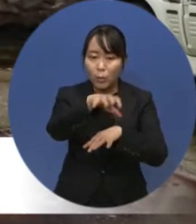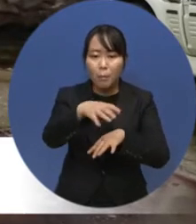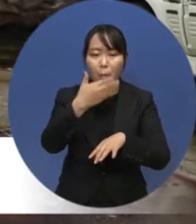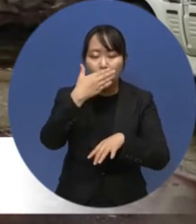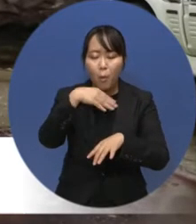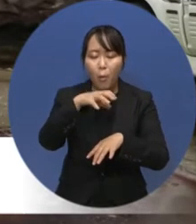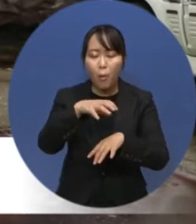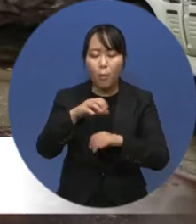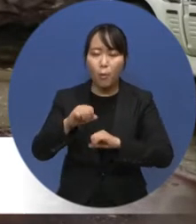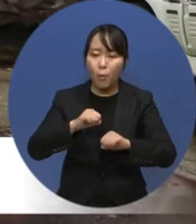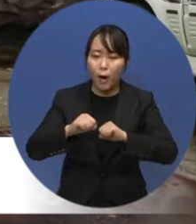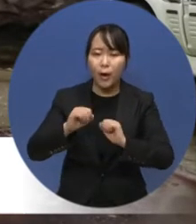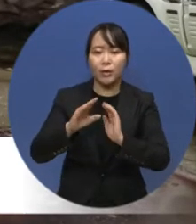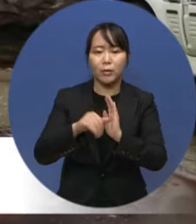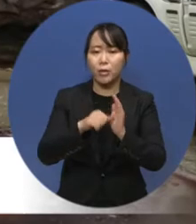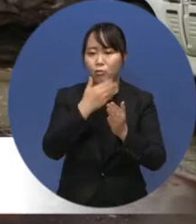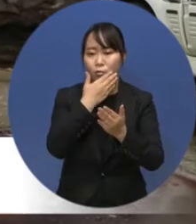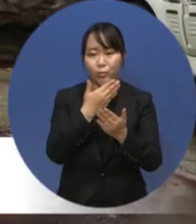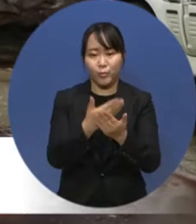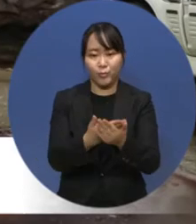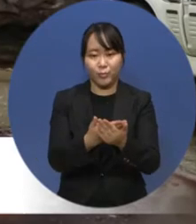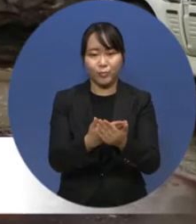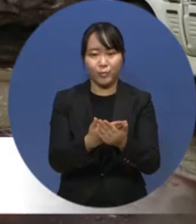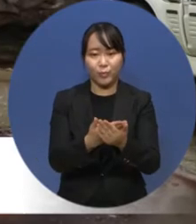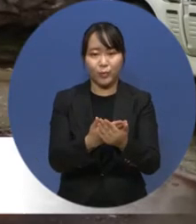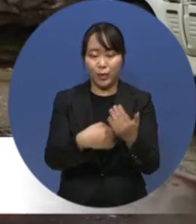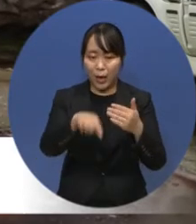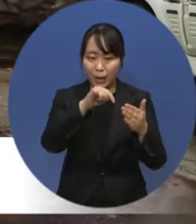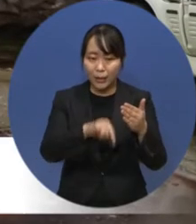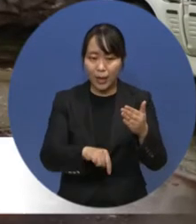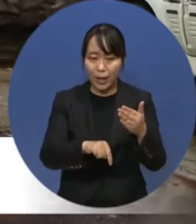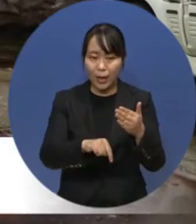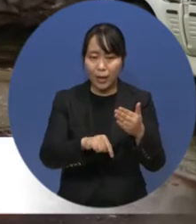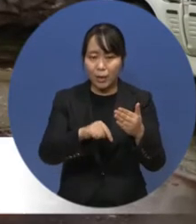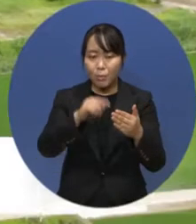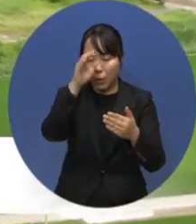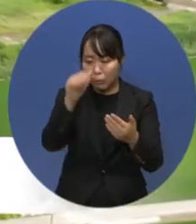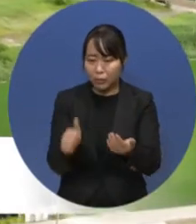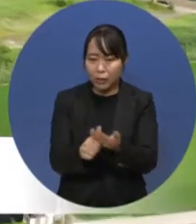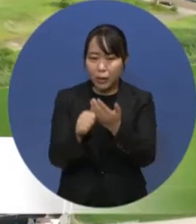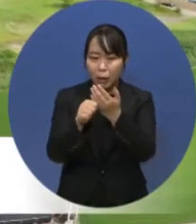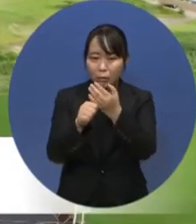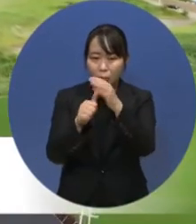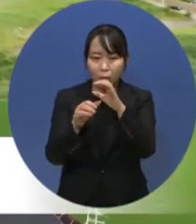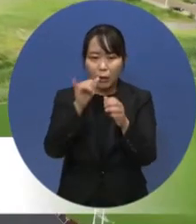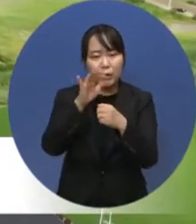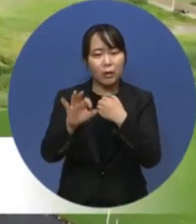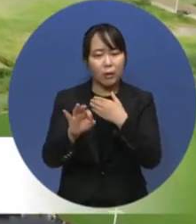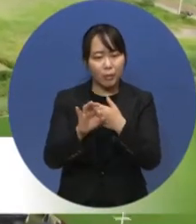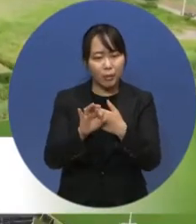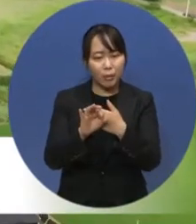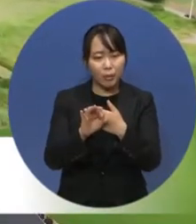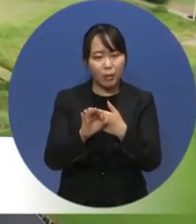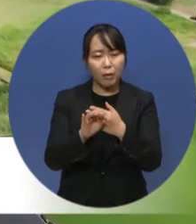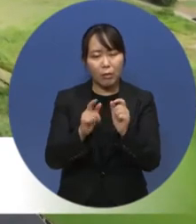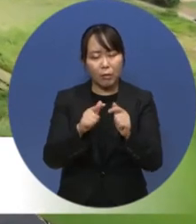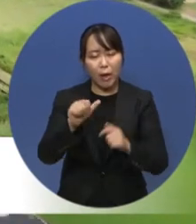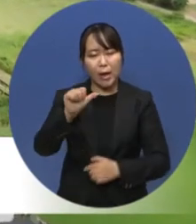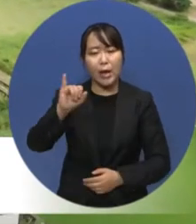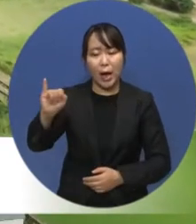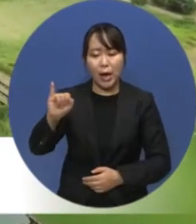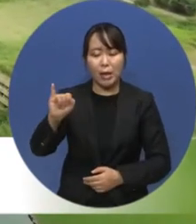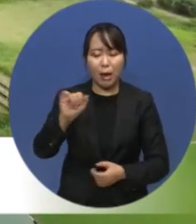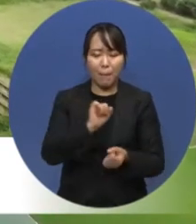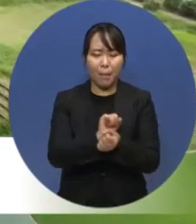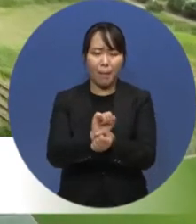먹여활동 하는 데 있어서 매우 중요한 곳인데요. 이 안에 가공류 농장이 있게 되면 고병원성 AI가 전파될 수 있는